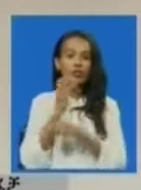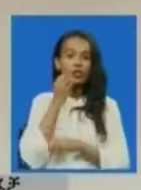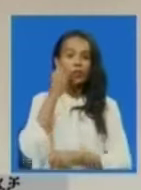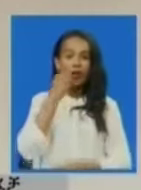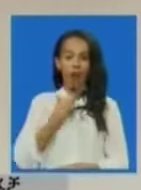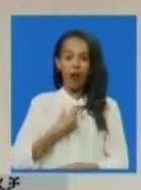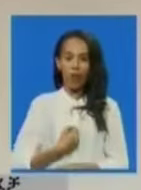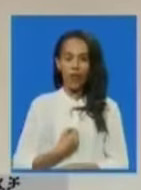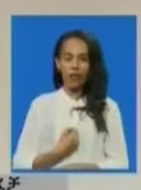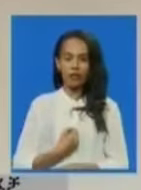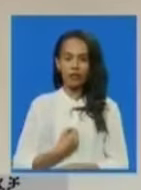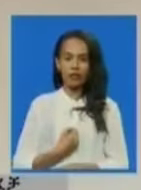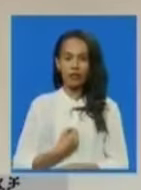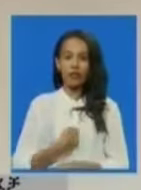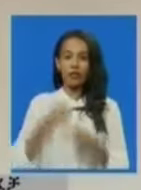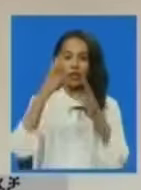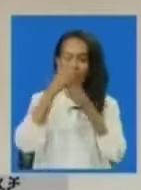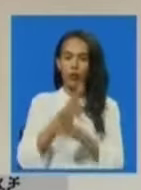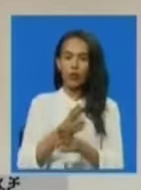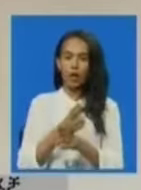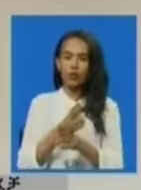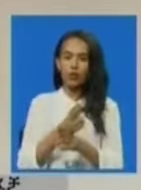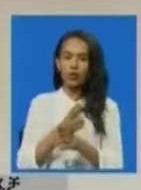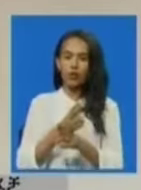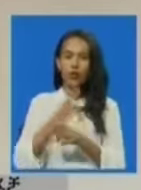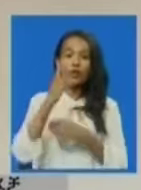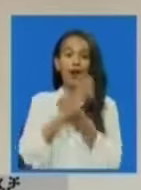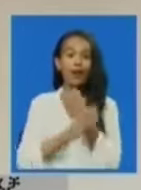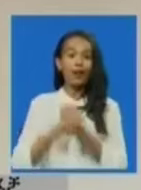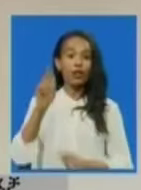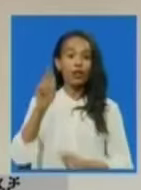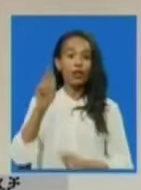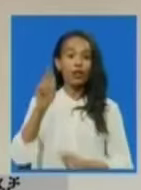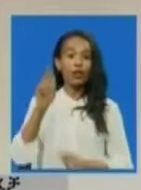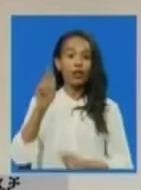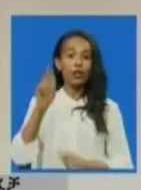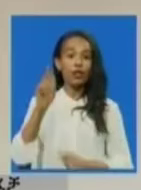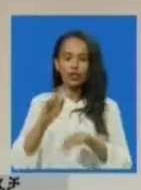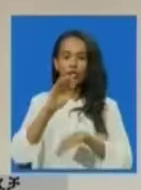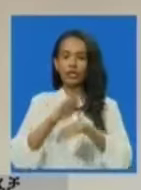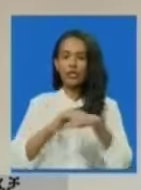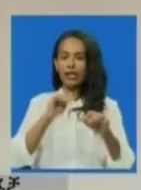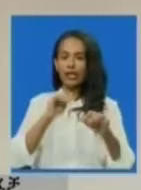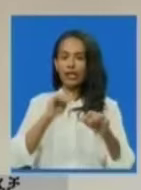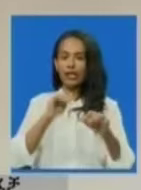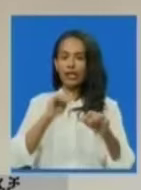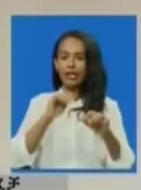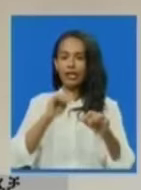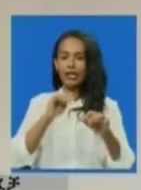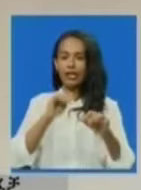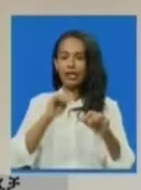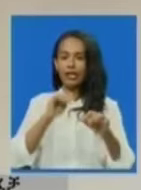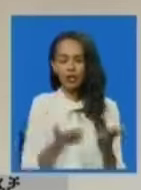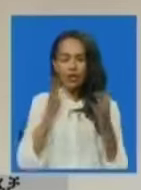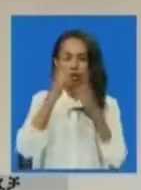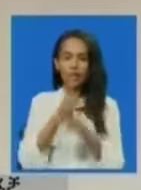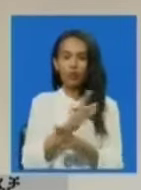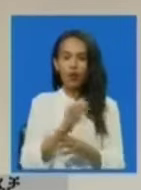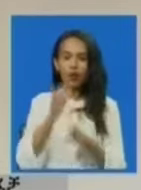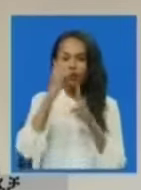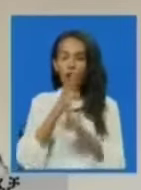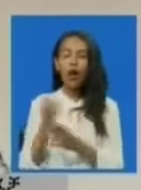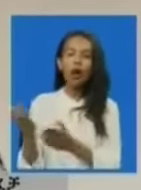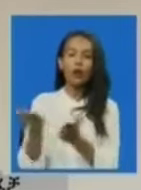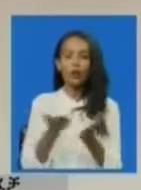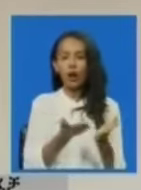የህዝበ ውሳኔ ምርጫ ማካሄድ የቻልንበት አመትም ነበር። ይህም ለመጪው ሀገራዊ ምርጫ በቂ ዝግጅት ስለመደረጉ ማሳያ ነውም